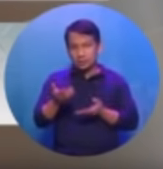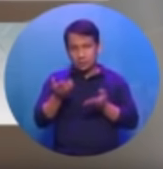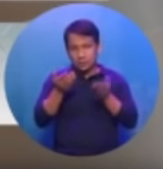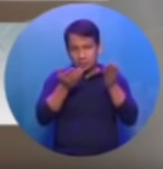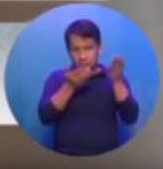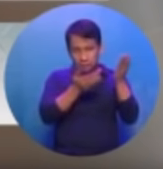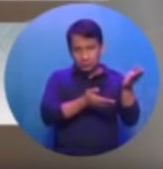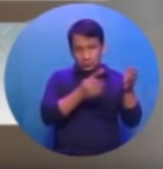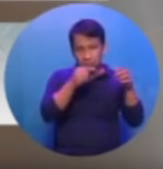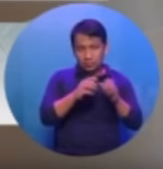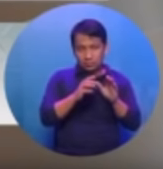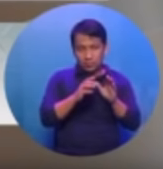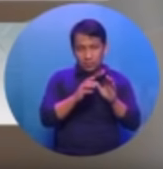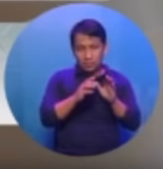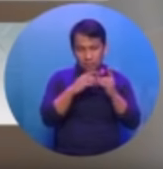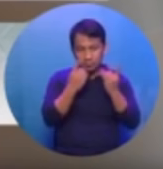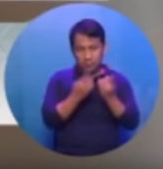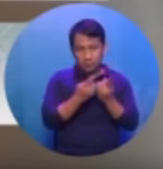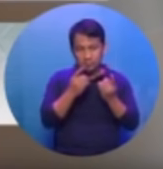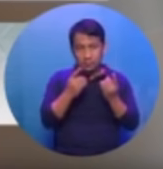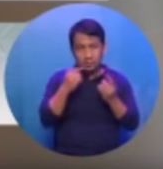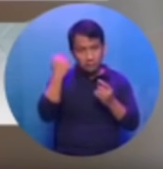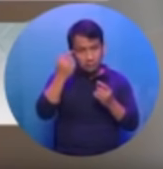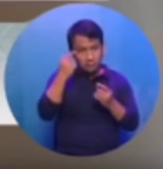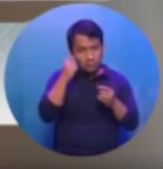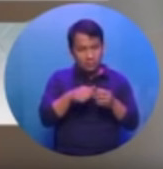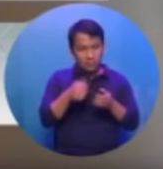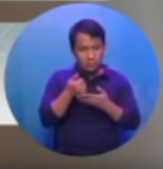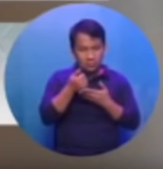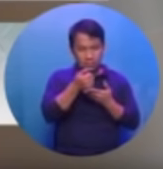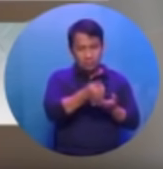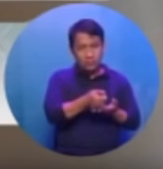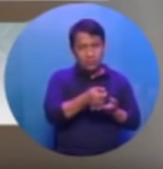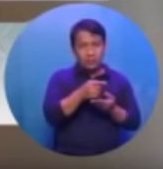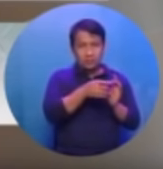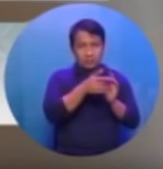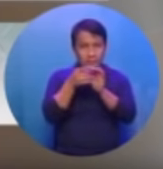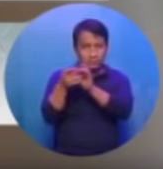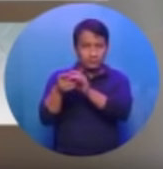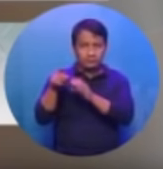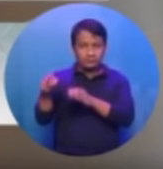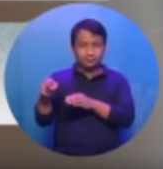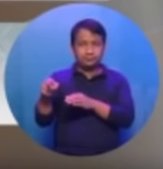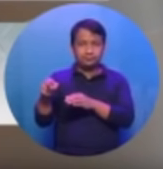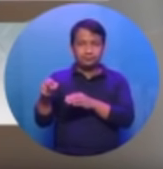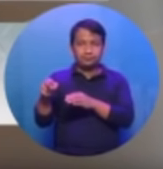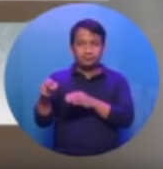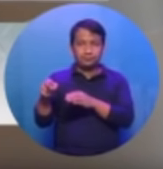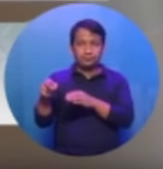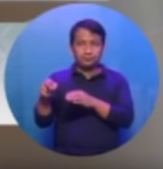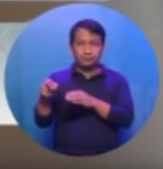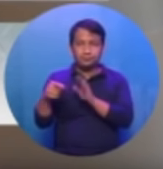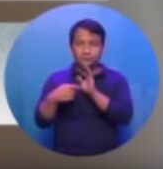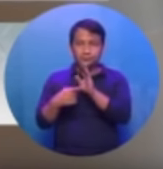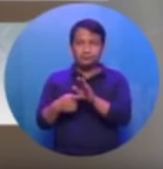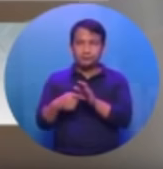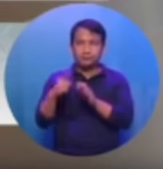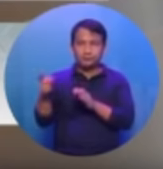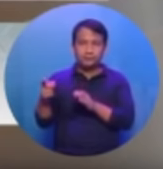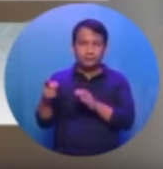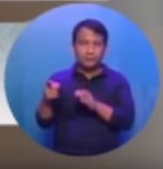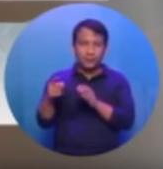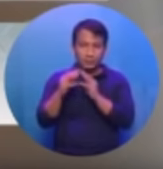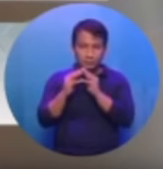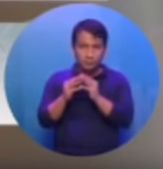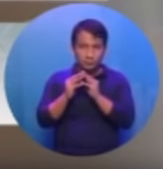mga kinaukulan natin dito para tulungan tayong makipag-coordinate sa bansa na kanyang kinaroonan, Lebanon, which is a Muslim